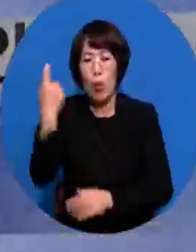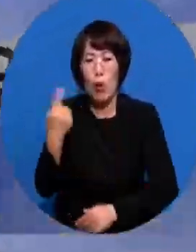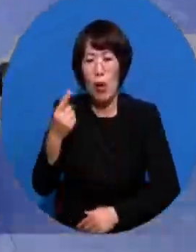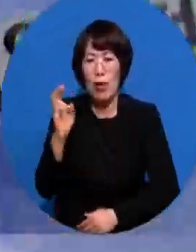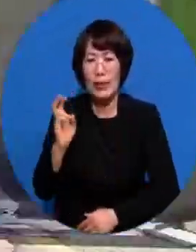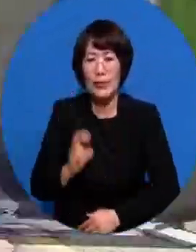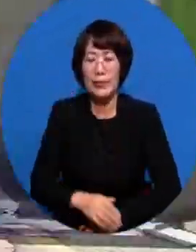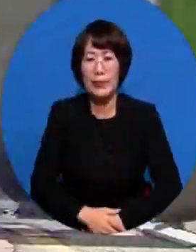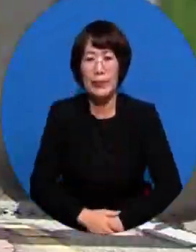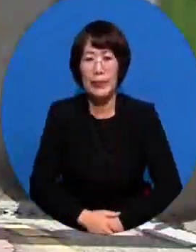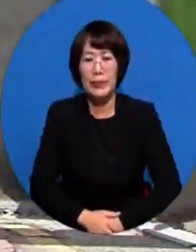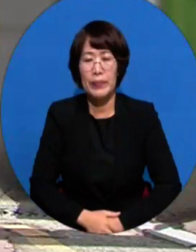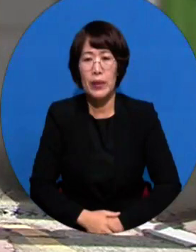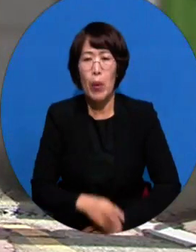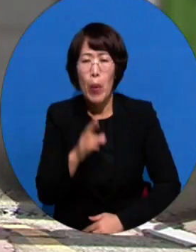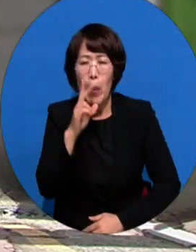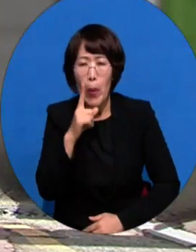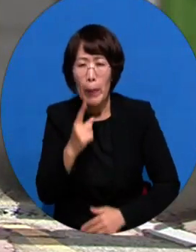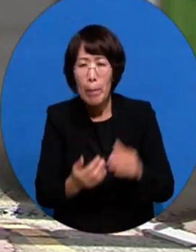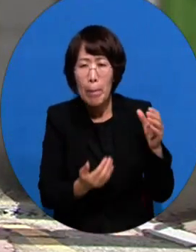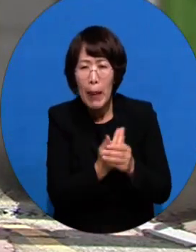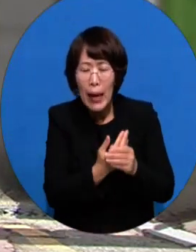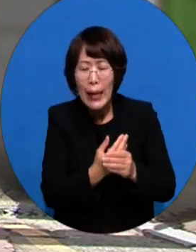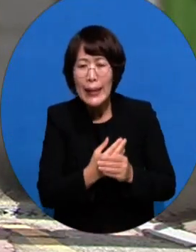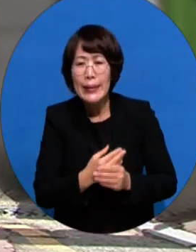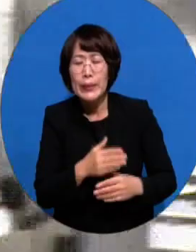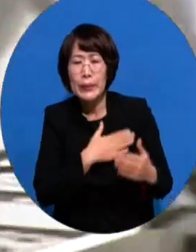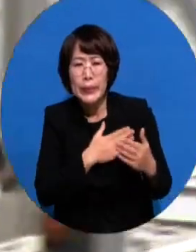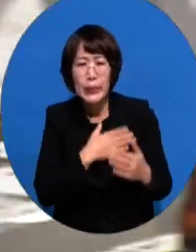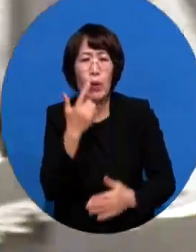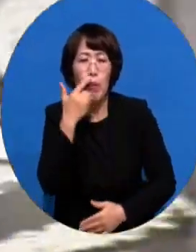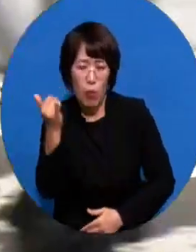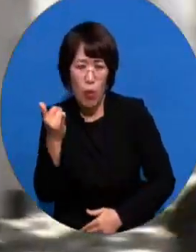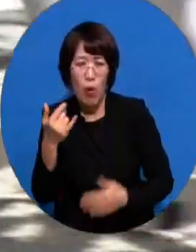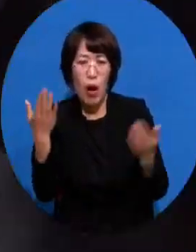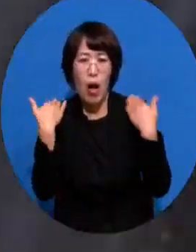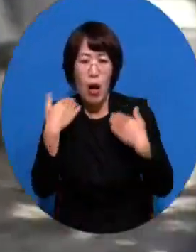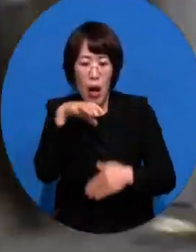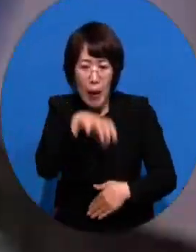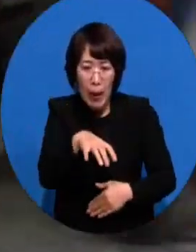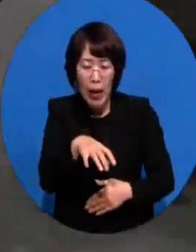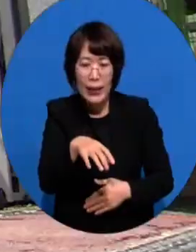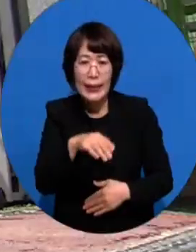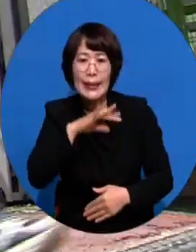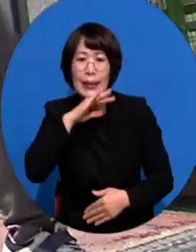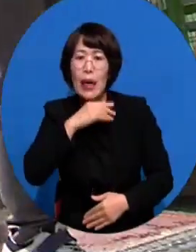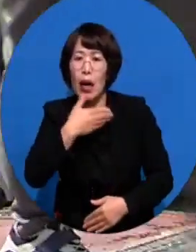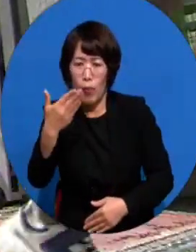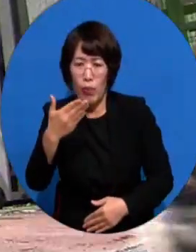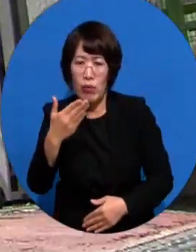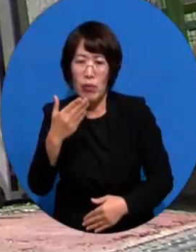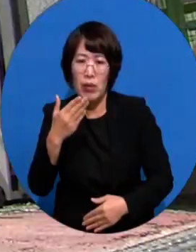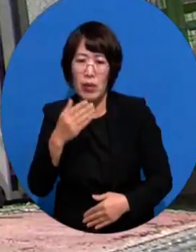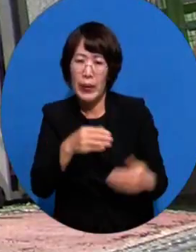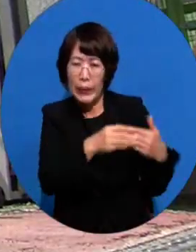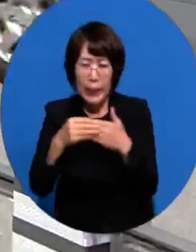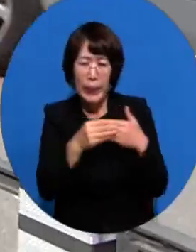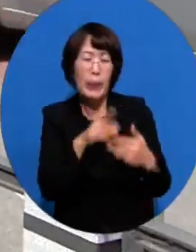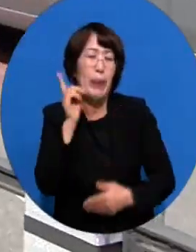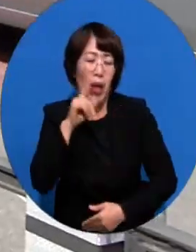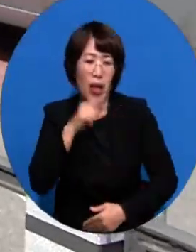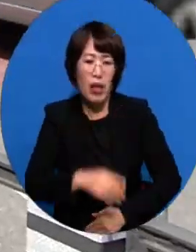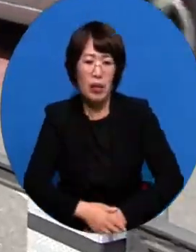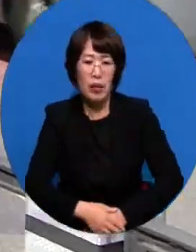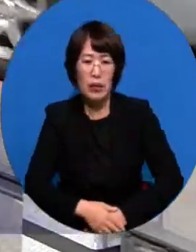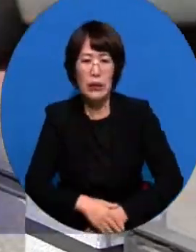없으신 건가요? 혹시 사고가 나진 않을까 불안한 학부모는 학교 앞까지 9살 딸을 매일 데리러 와야 합니다.